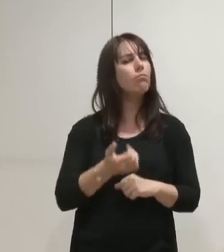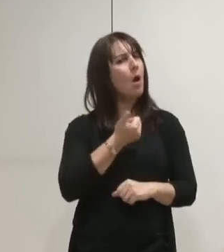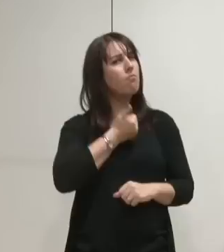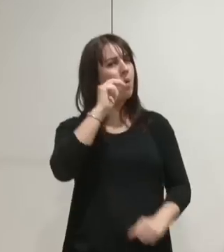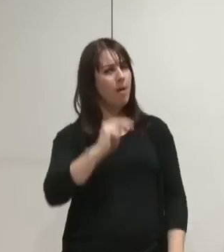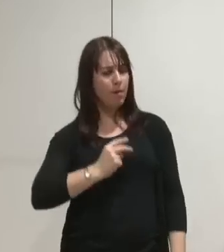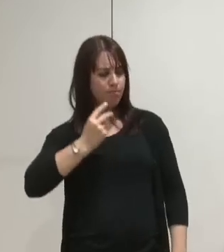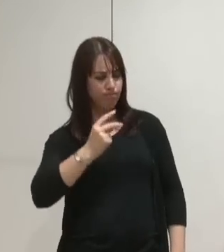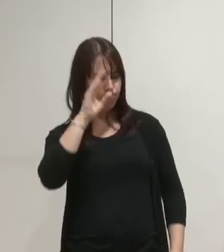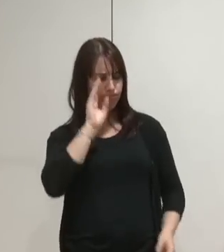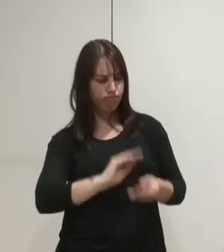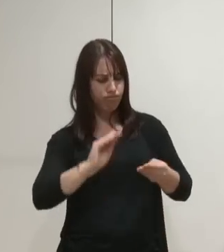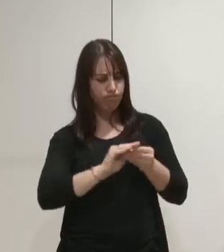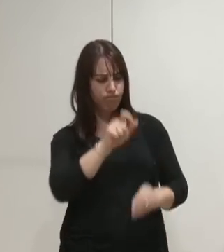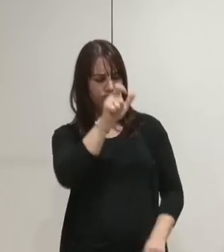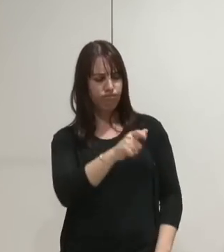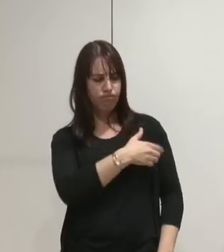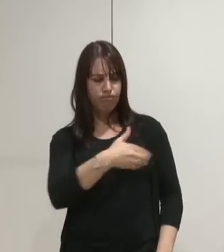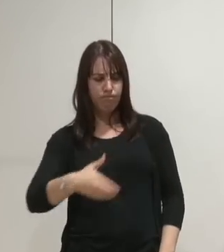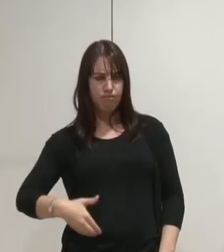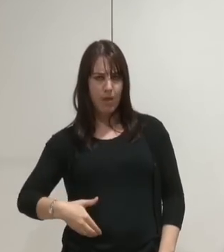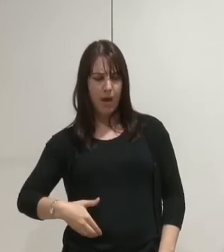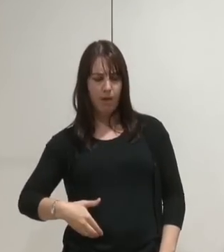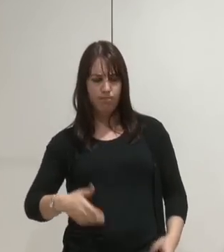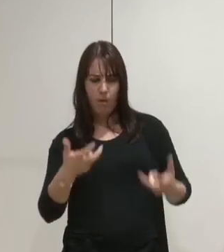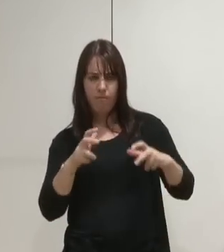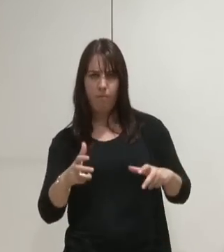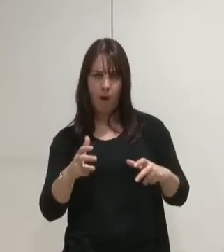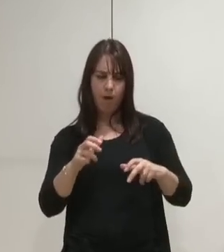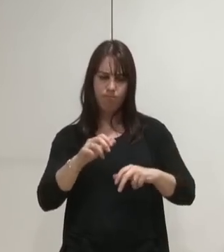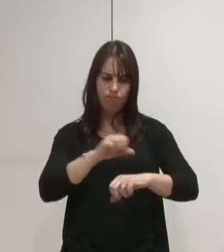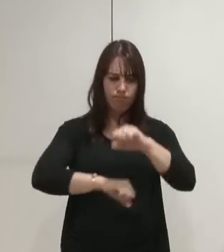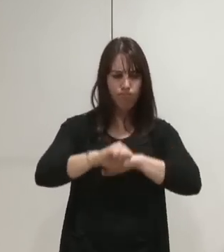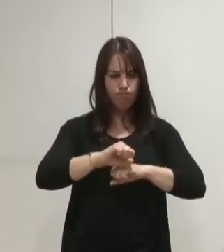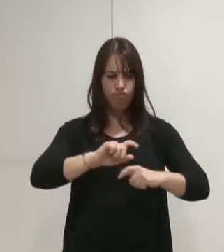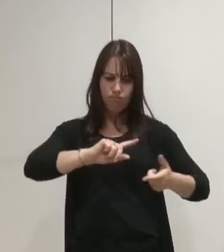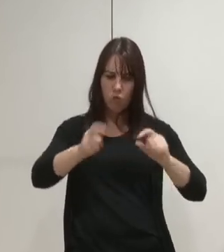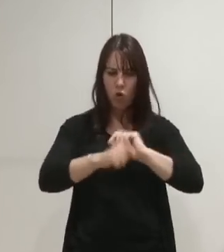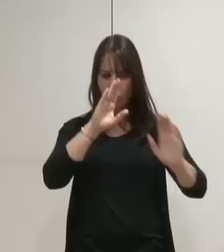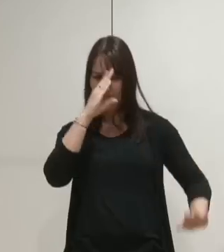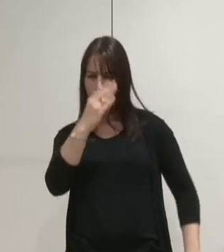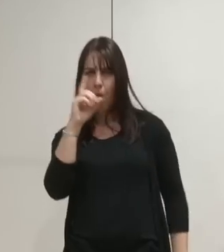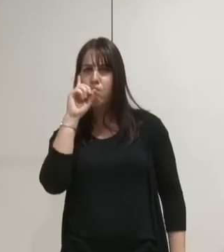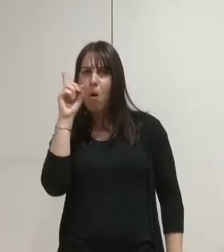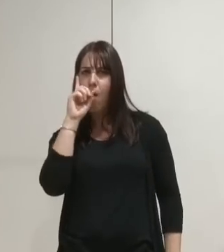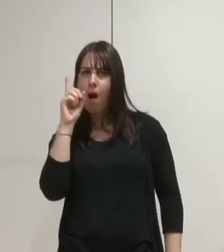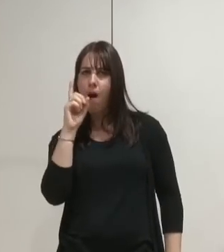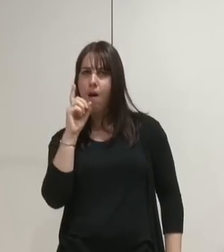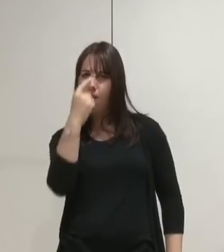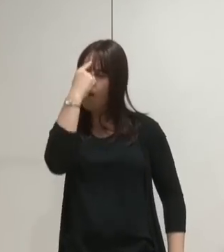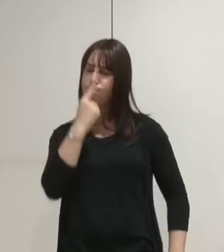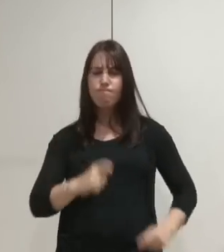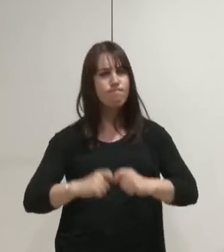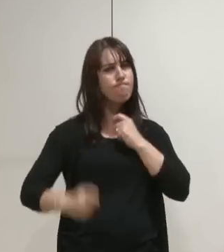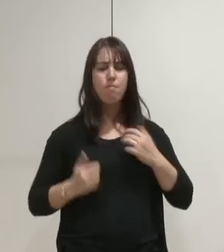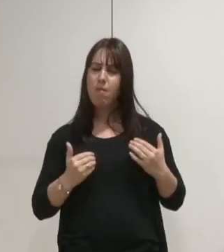n'avait pas n'avait rien fait par rapport à cette possibilité de choix autre que celui qui a été fait par la